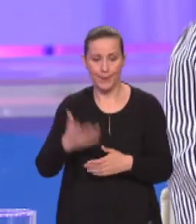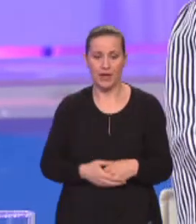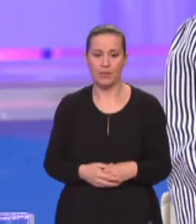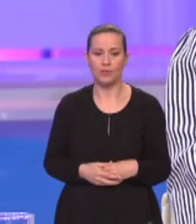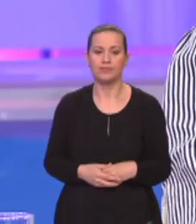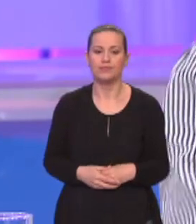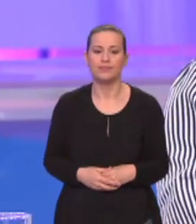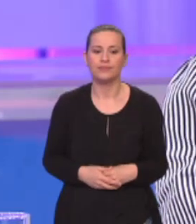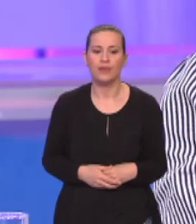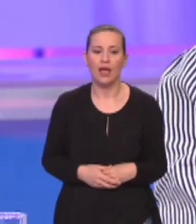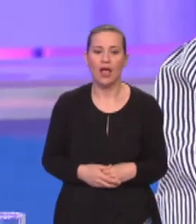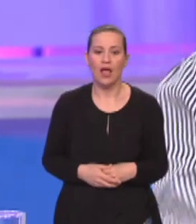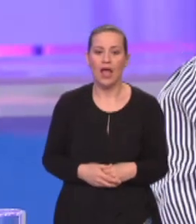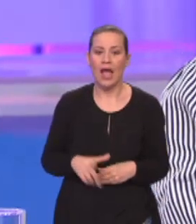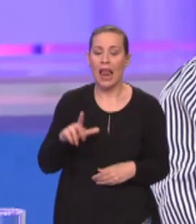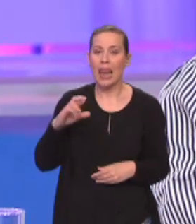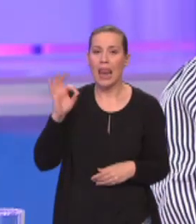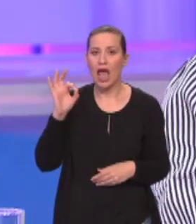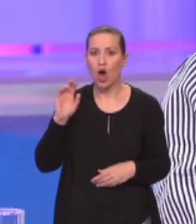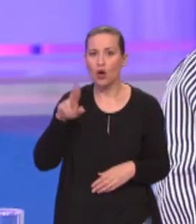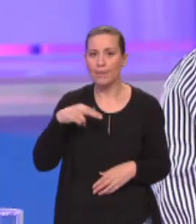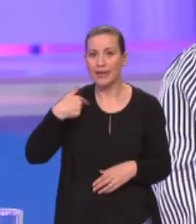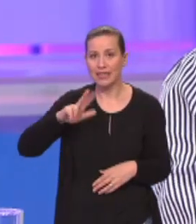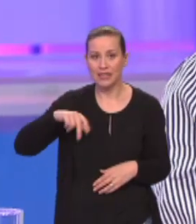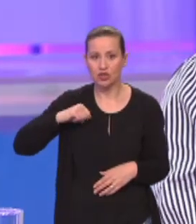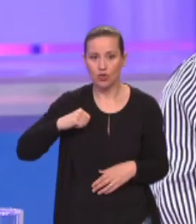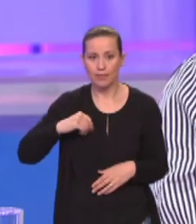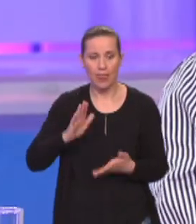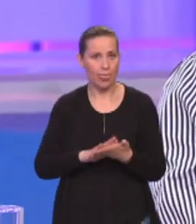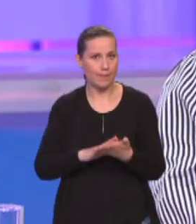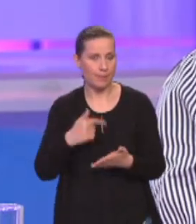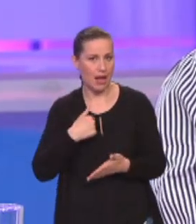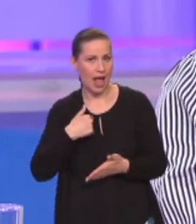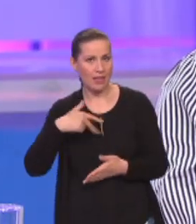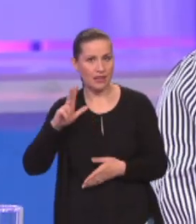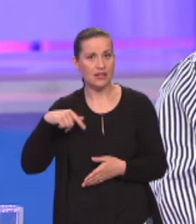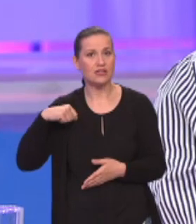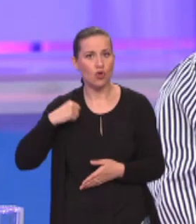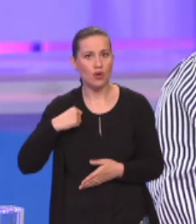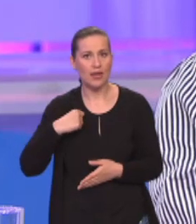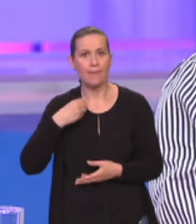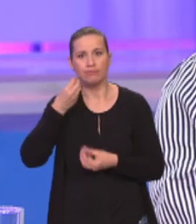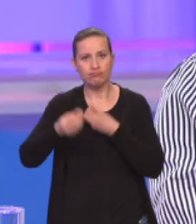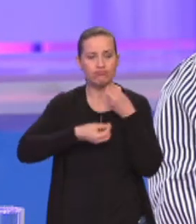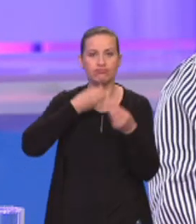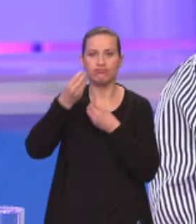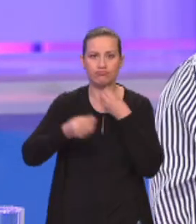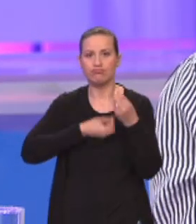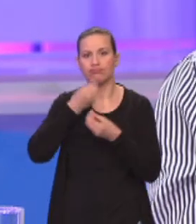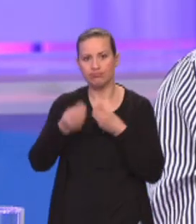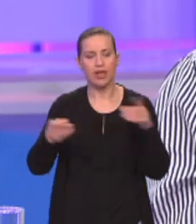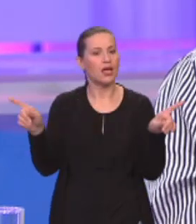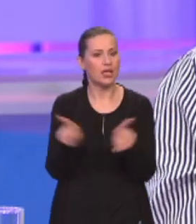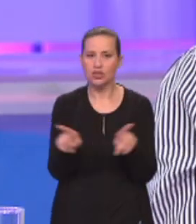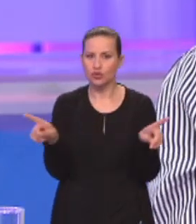Pa evo, s obzirom da Leo ima 13 godina, recimo da ja 13 godina pričam uvijek isto. Što znači da